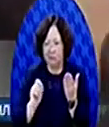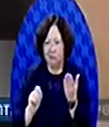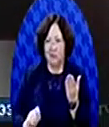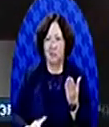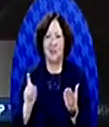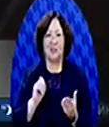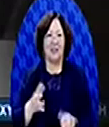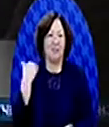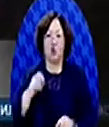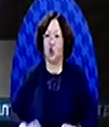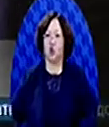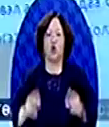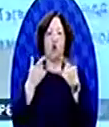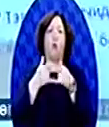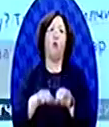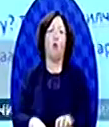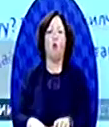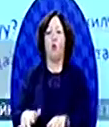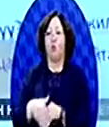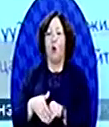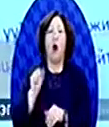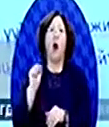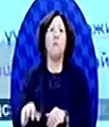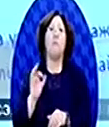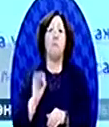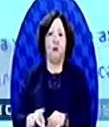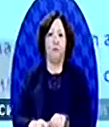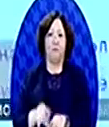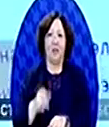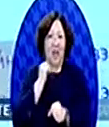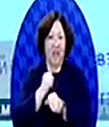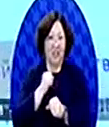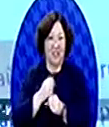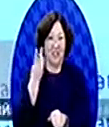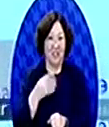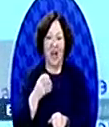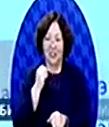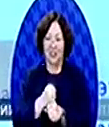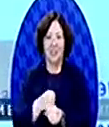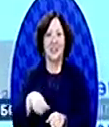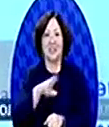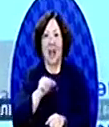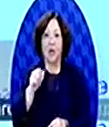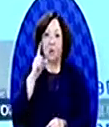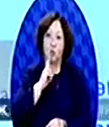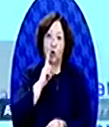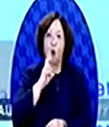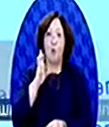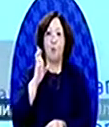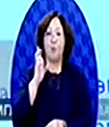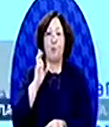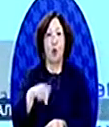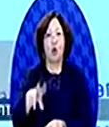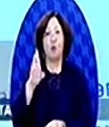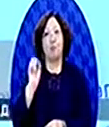компьютер дээрээ суулсаар маш амар болсон. Ажилдаа дуртай болбол гэдгийг болбол гэж шууд одоо ингэж биш болболоорч бичиж